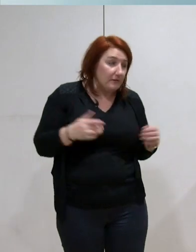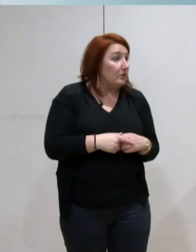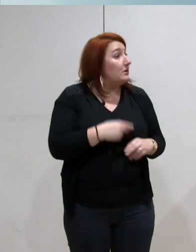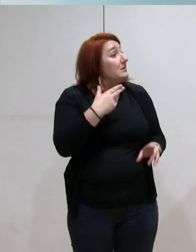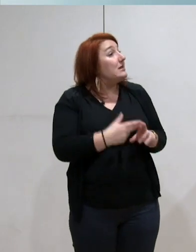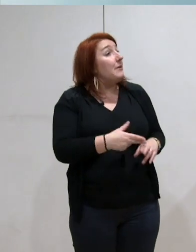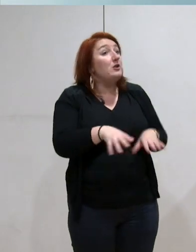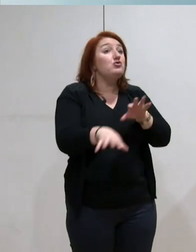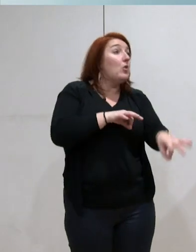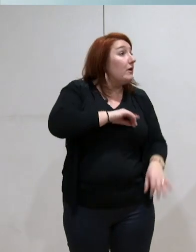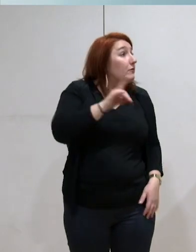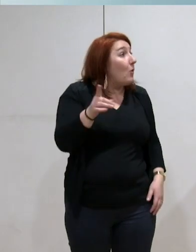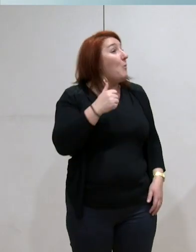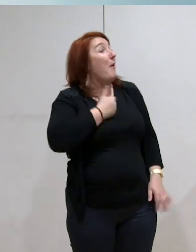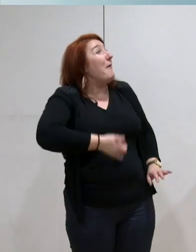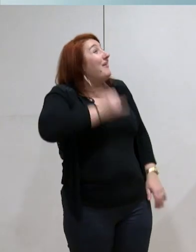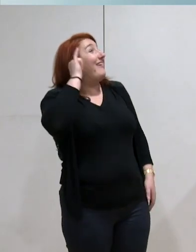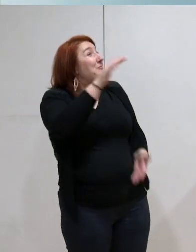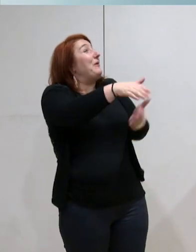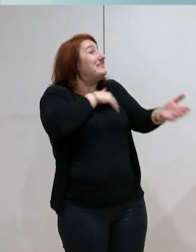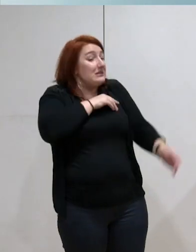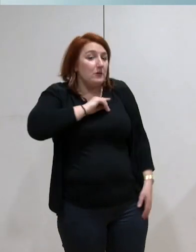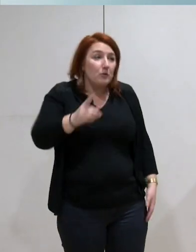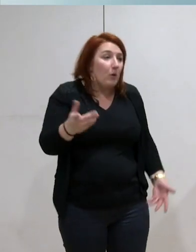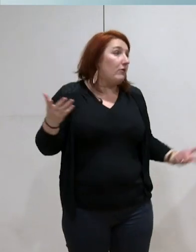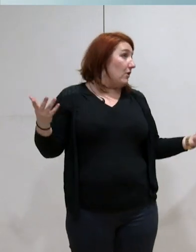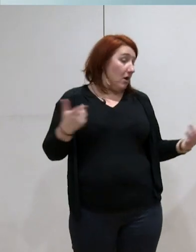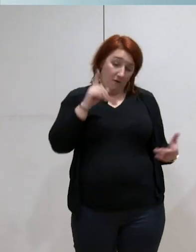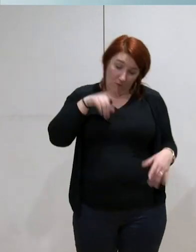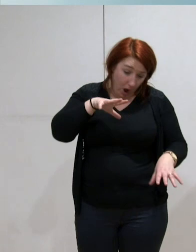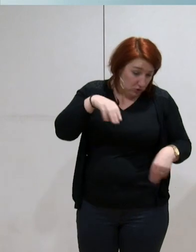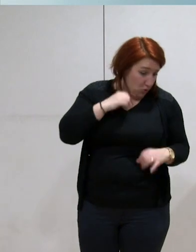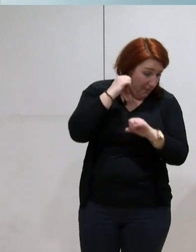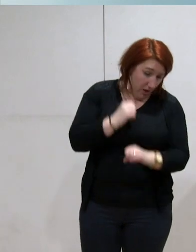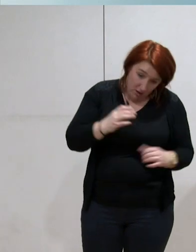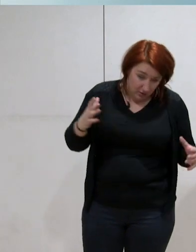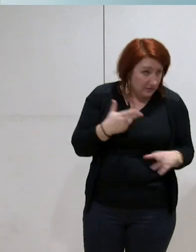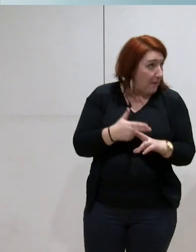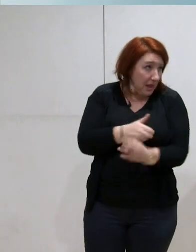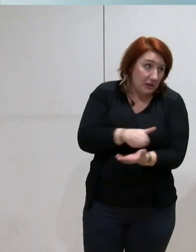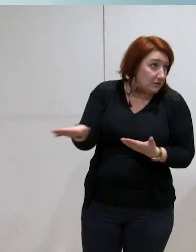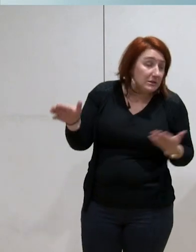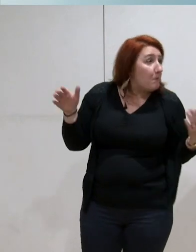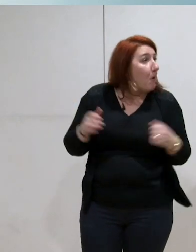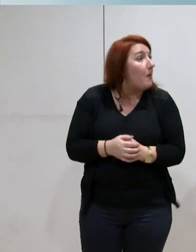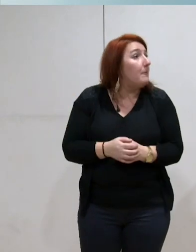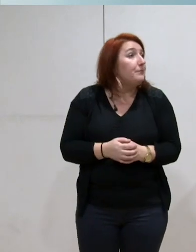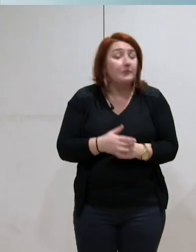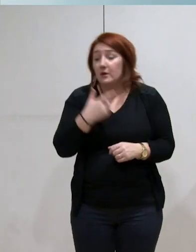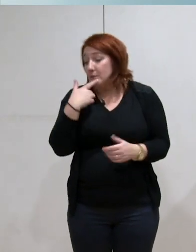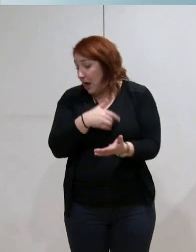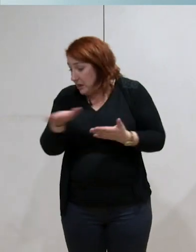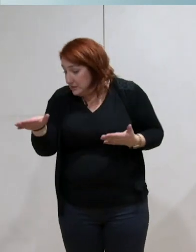fait ce choix c'est pas eux qui ont choisi d'être licencié alors voilà il faut assumer c'est un ce sont des licenciements et quand on parle de